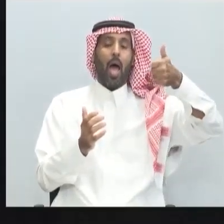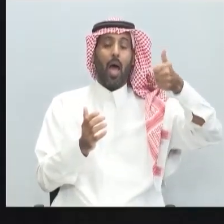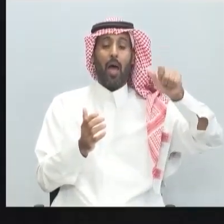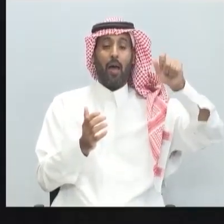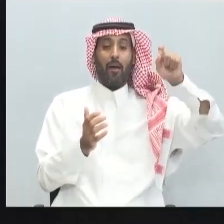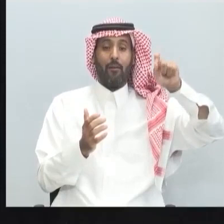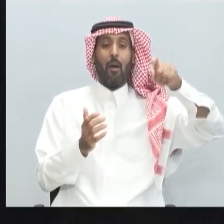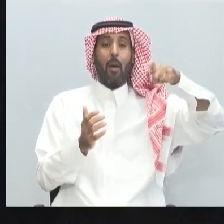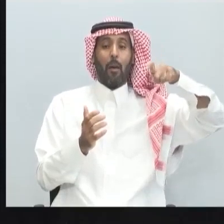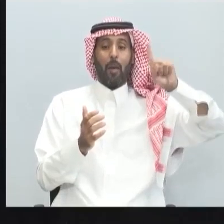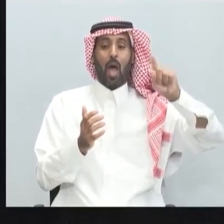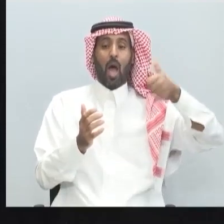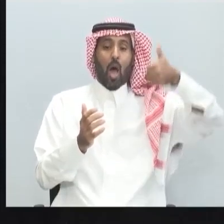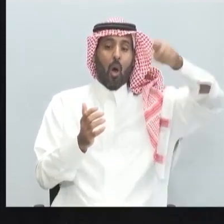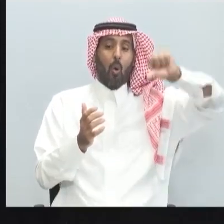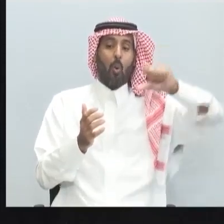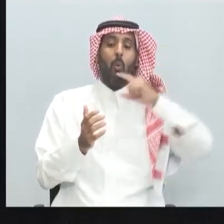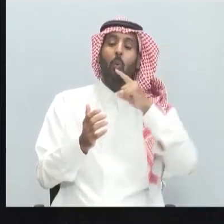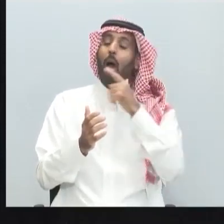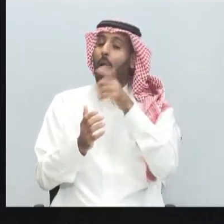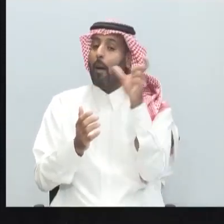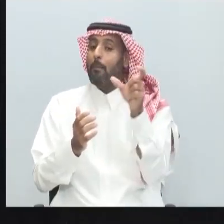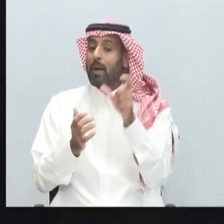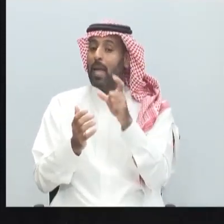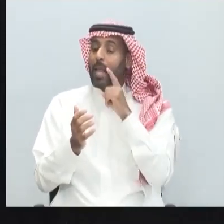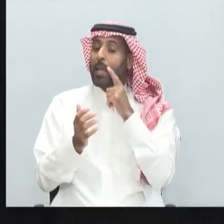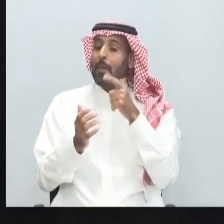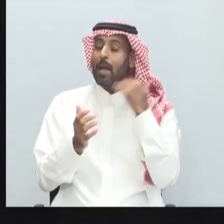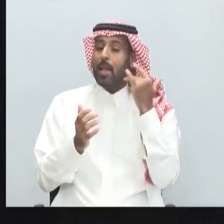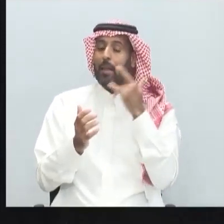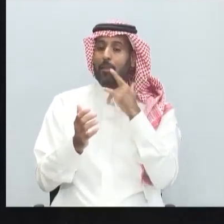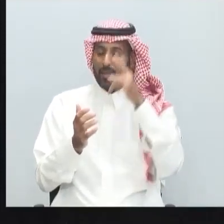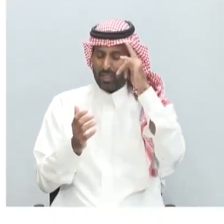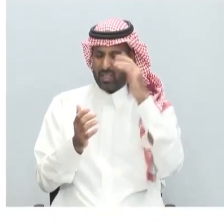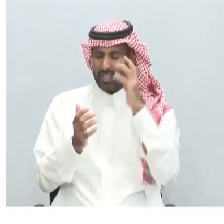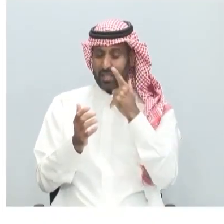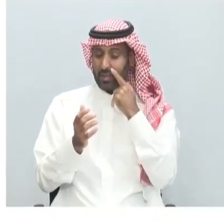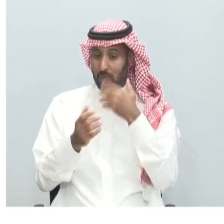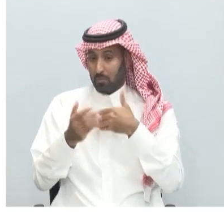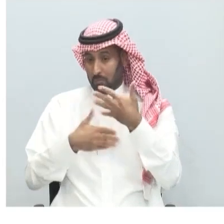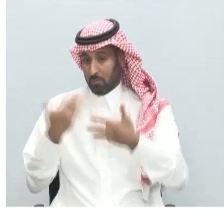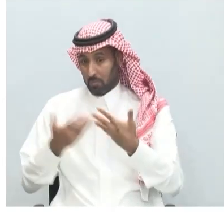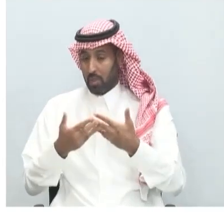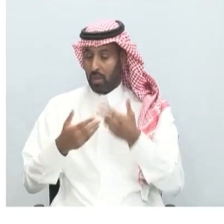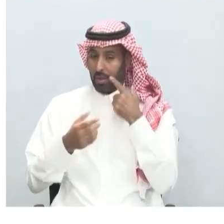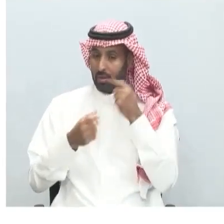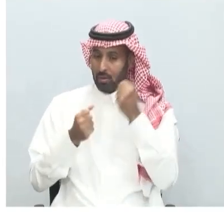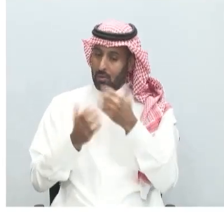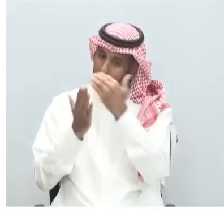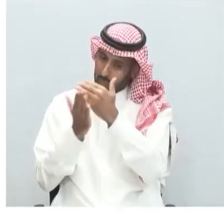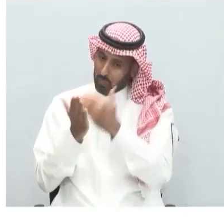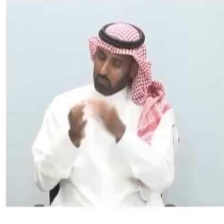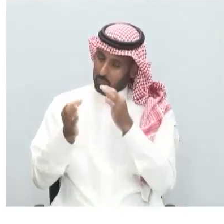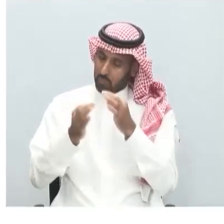مشتق من كلمه المانيه ويقصد فيها وهي تعني يهيئ او يرتب